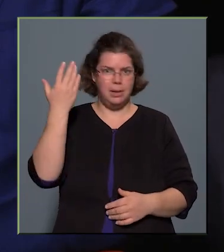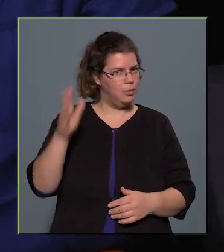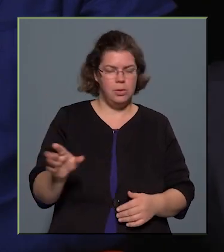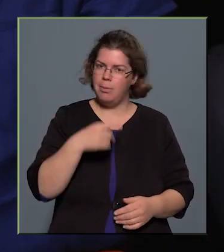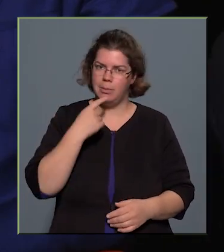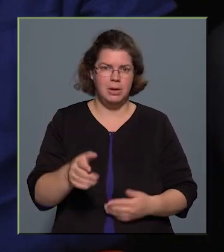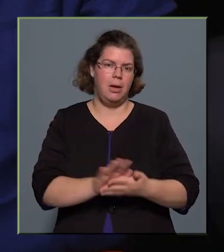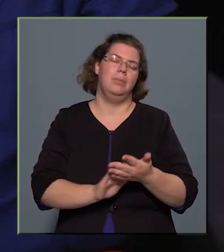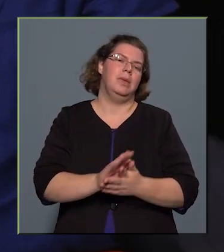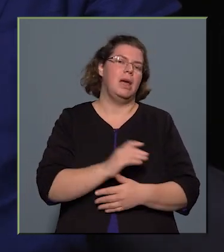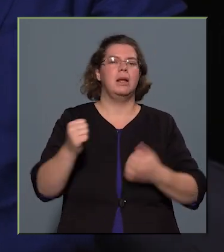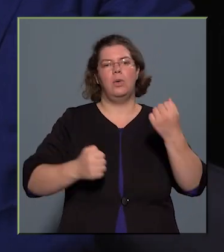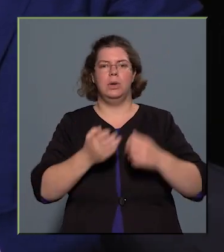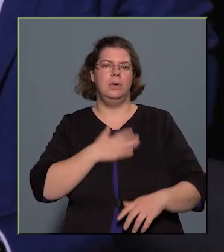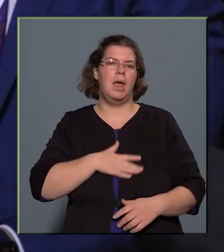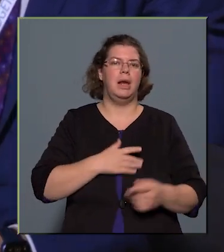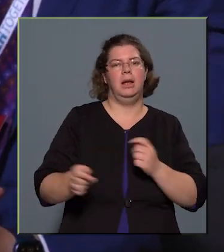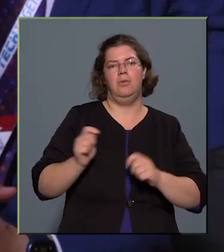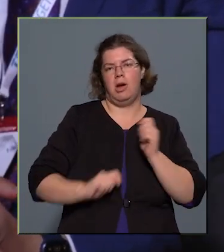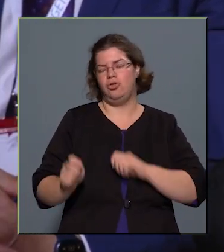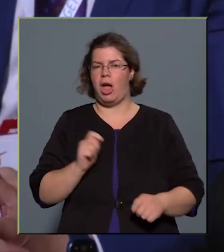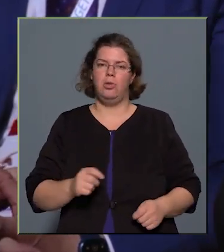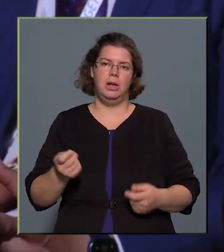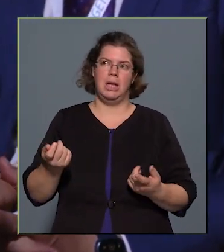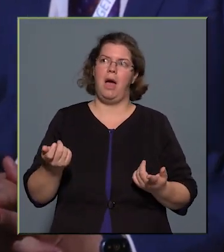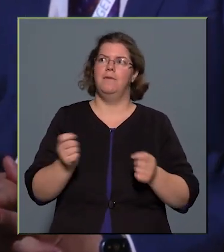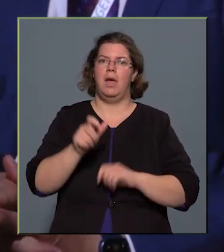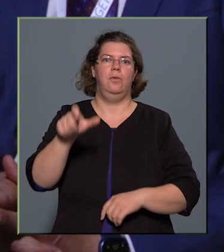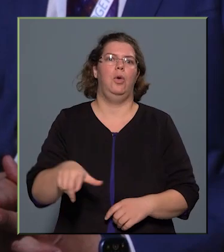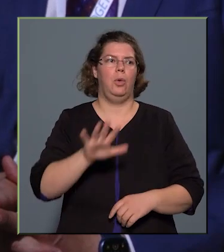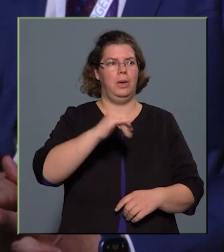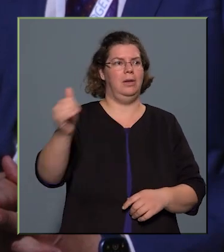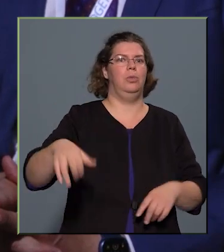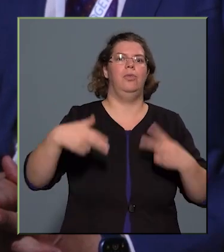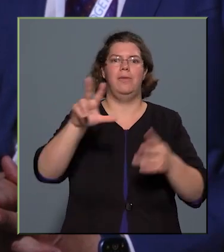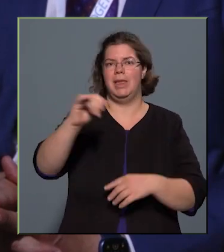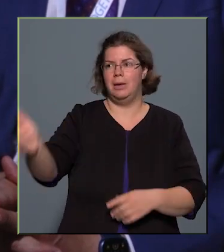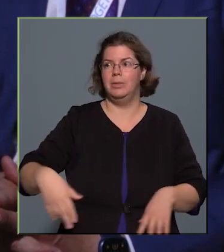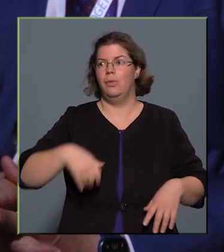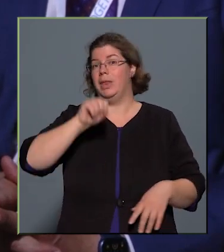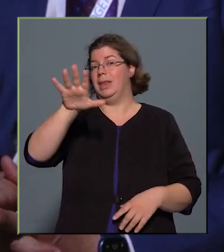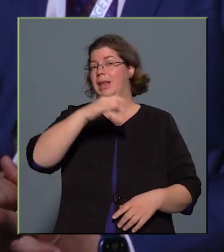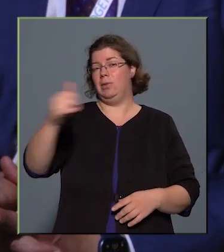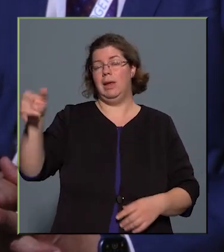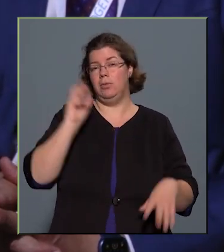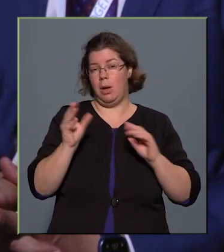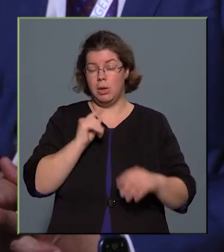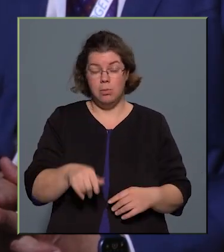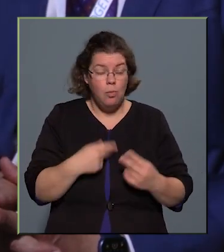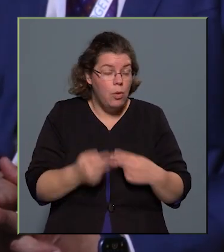hogy milyen autót szeretnének vásárolni a vevők mondjuk 5 év múlva, vagy 3 év múlva. A 15 év tapasztalatom az,